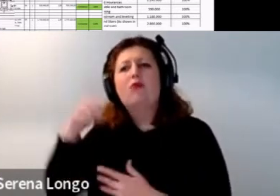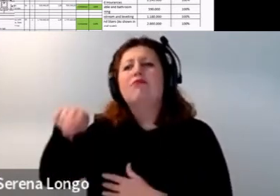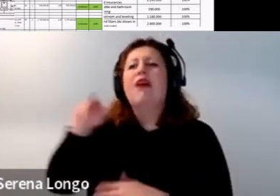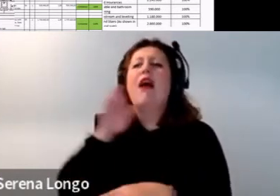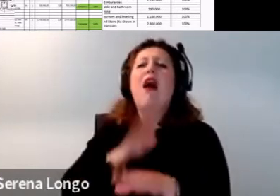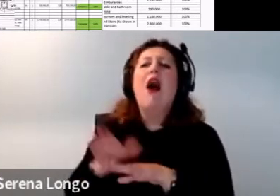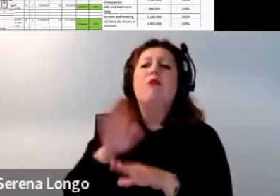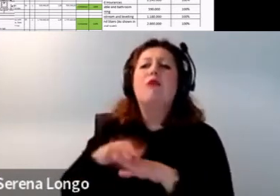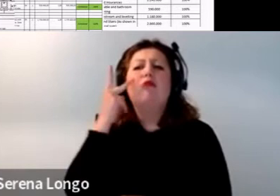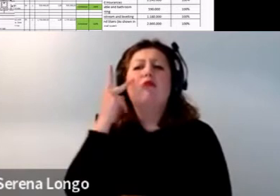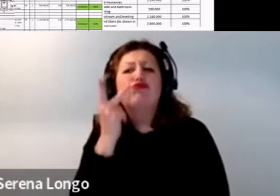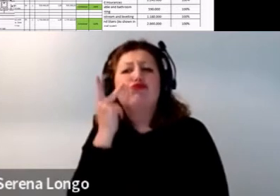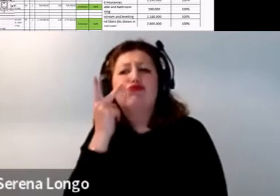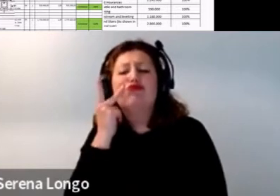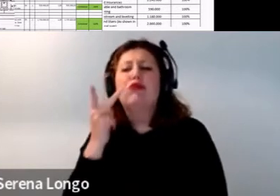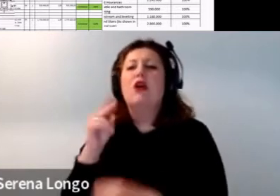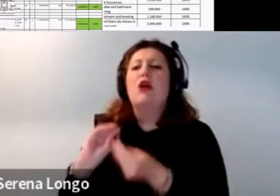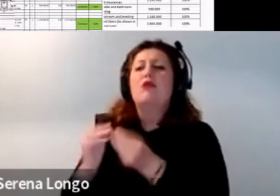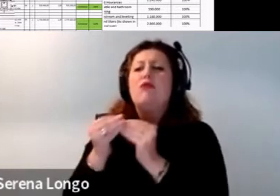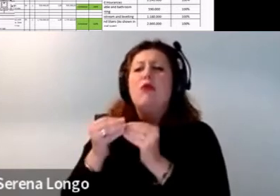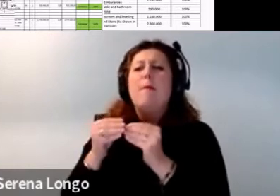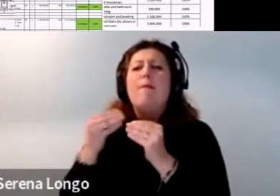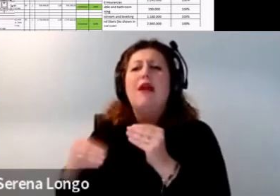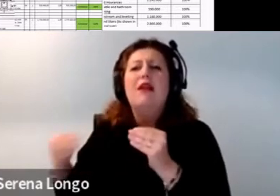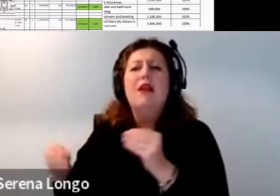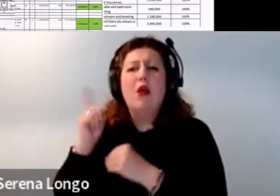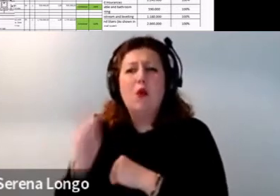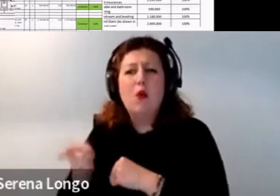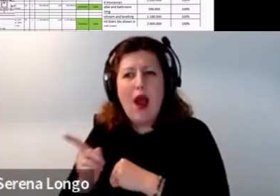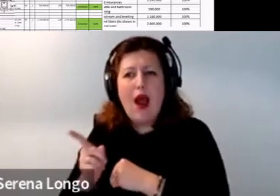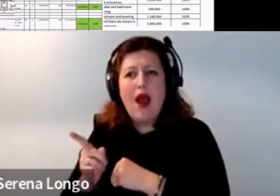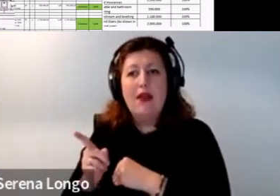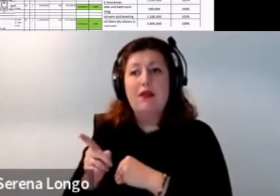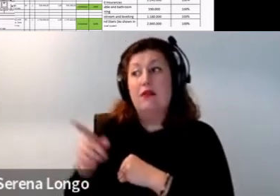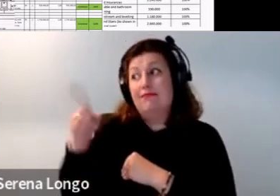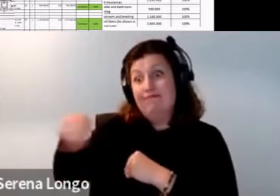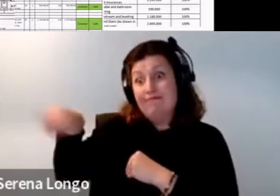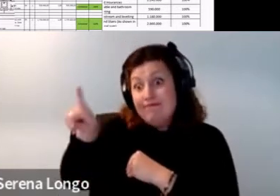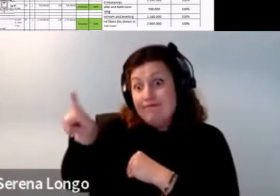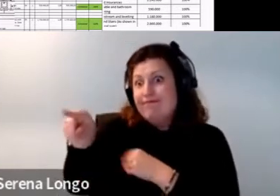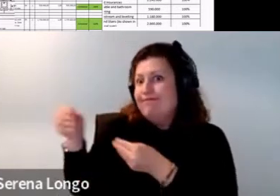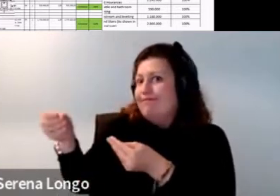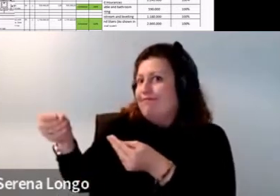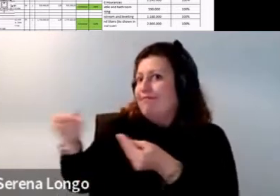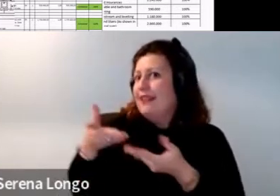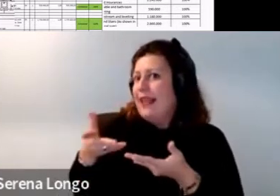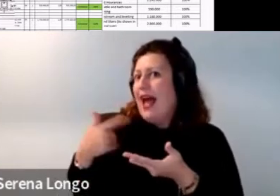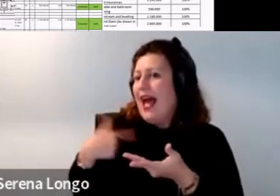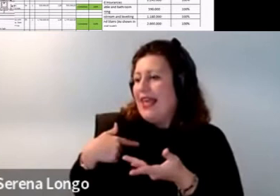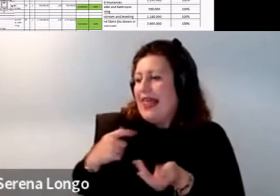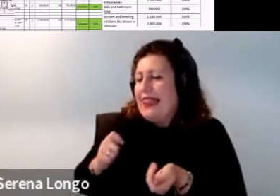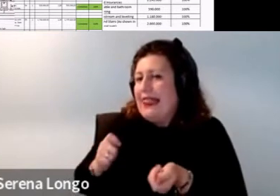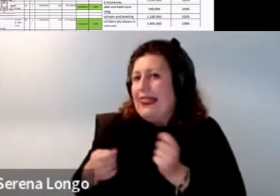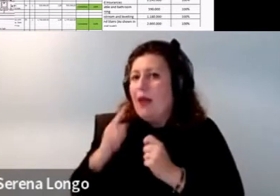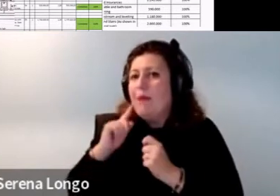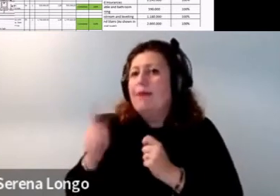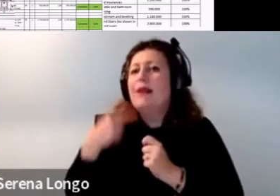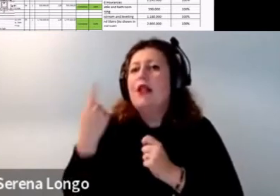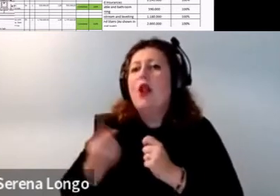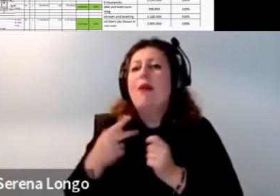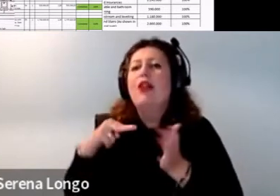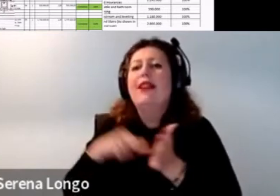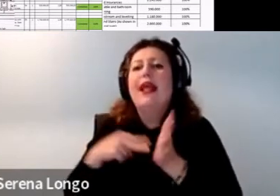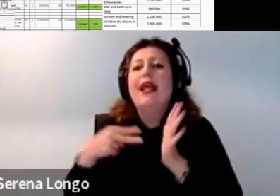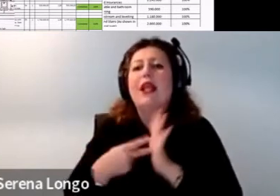quali sono, e poi cercare di migliorare quello che già fanno in maniera molto tecnica, evitando qualsiasi